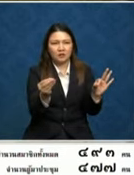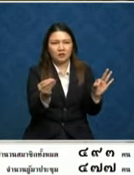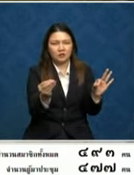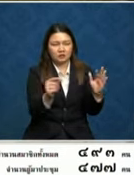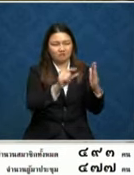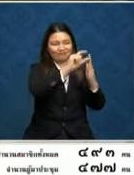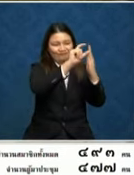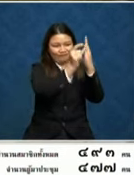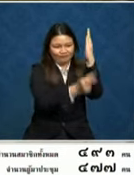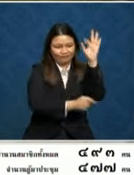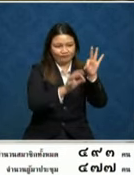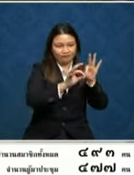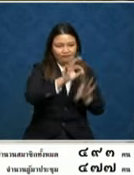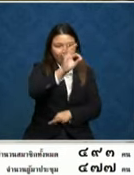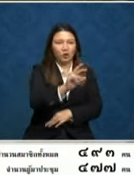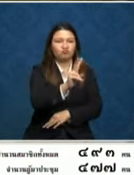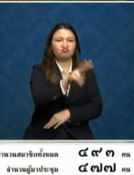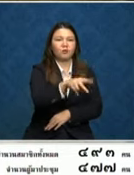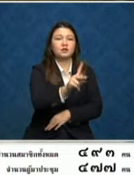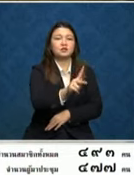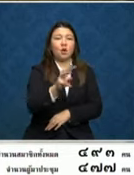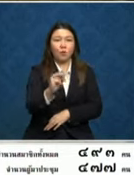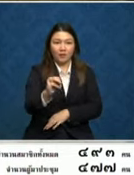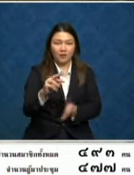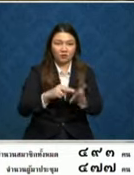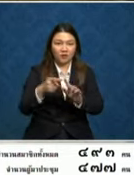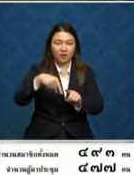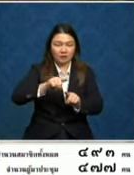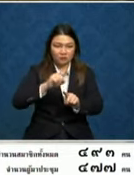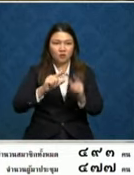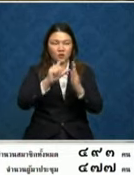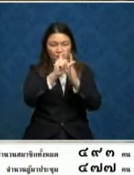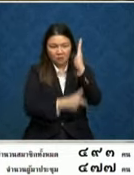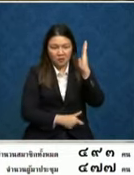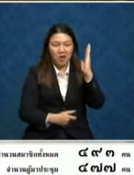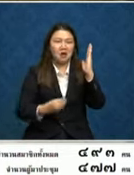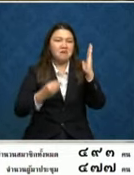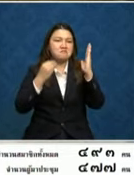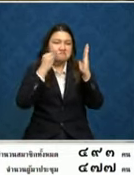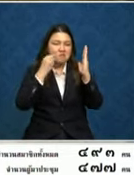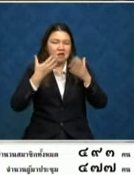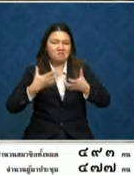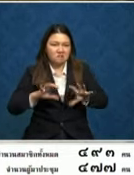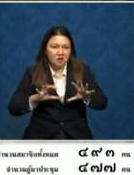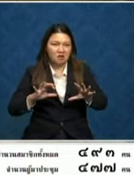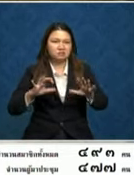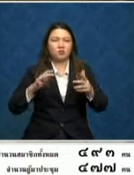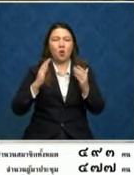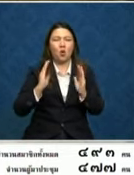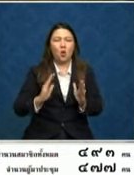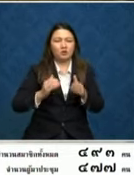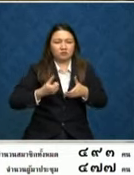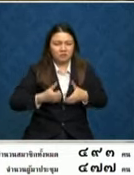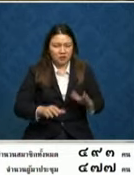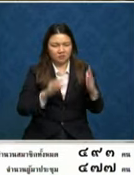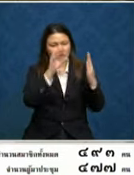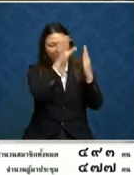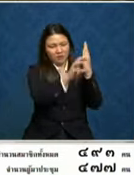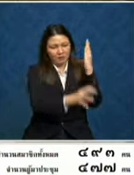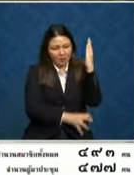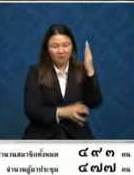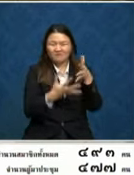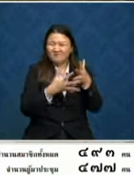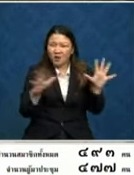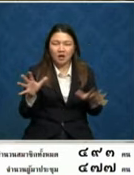กิโลเมตรมีชาติพันธุ์กว่า20ชาติพันธุ์ท่านประธานครับชาติพันธุ์เหล่